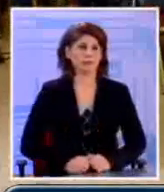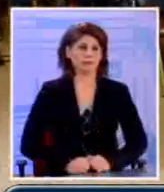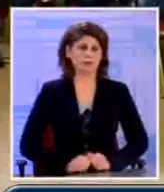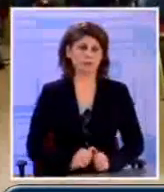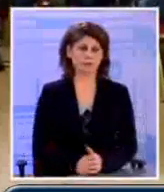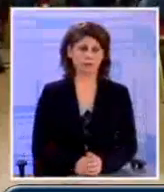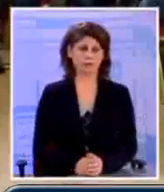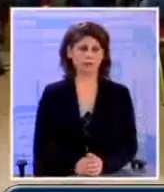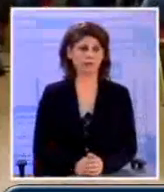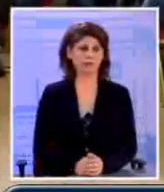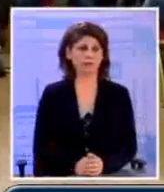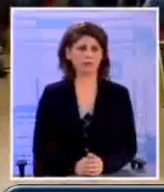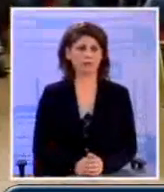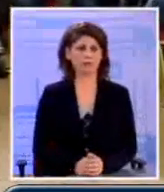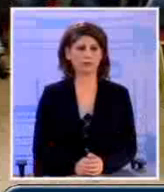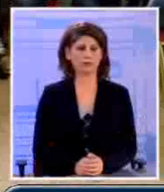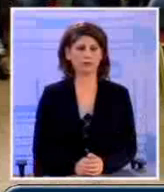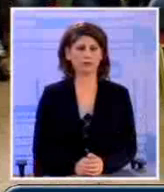Σε σχέση με την